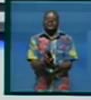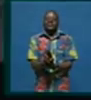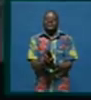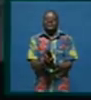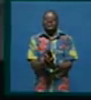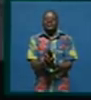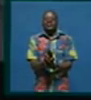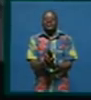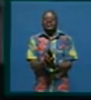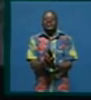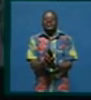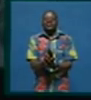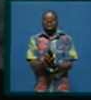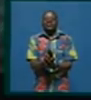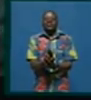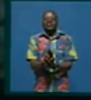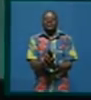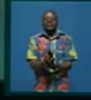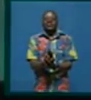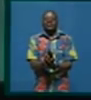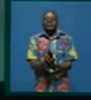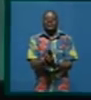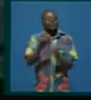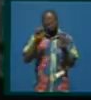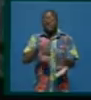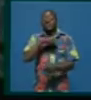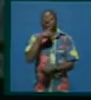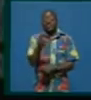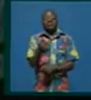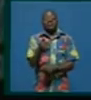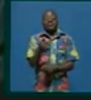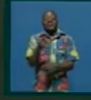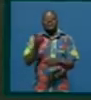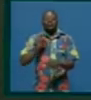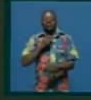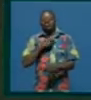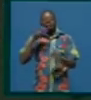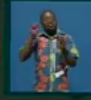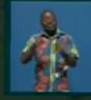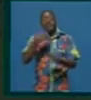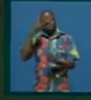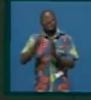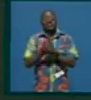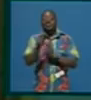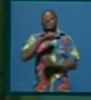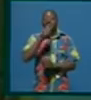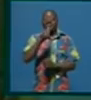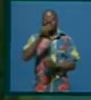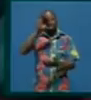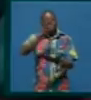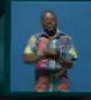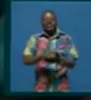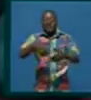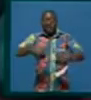Je ne peux pas, papa. Je ne peux pas. Vraiment, moi, nous ne faisons que. Je ne peux pas vivre sans elle. Toussaint, un jeune vivant